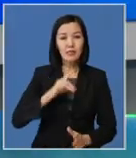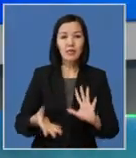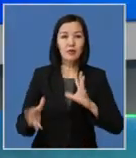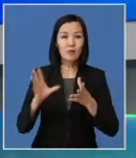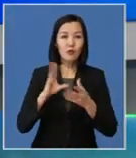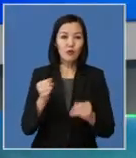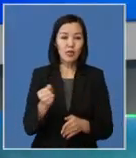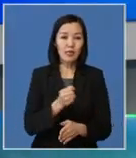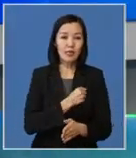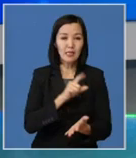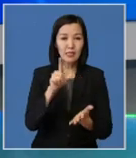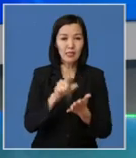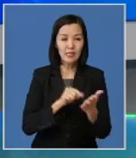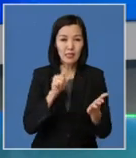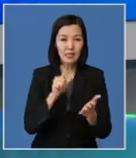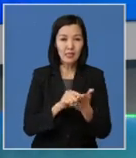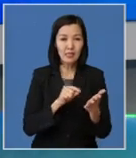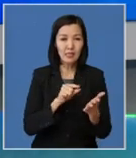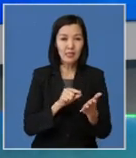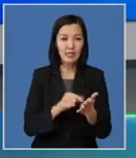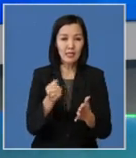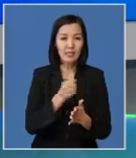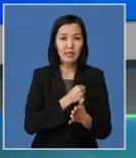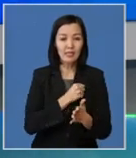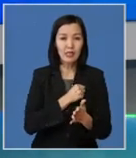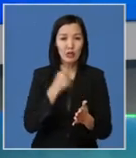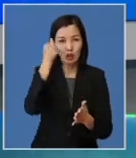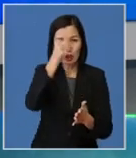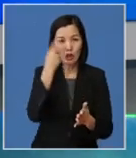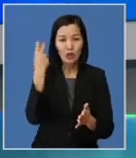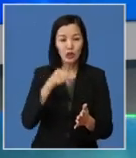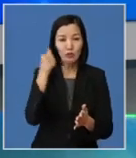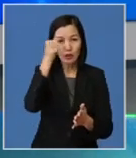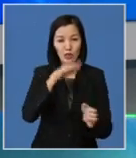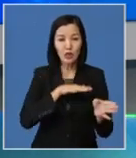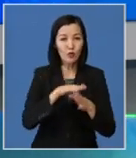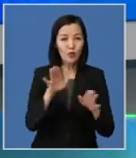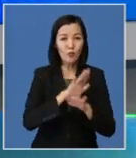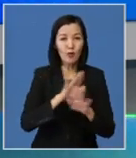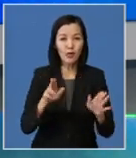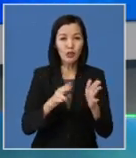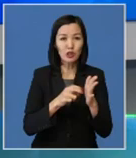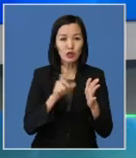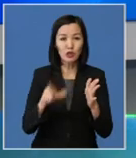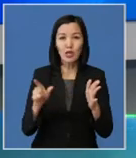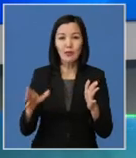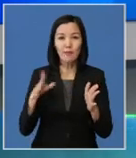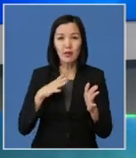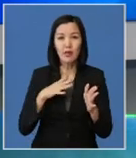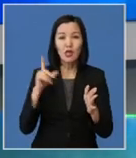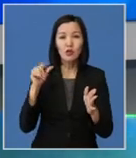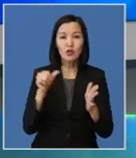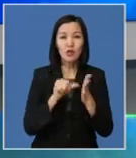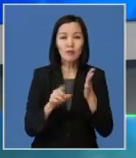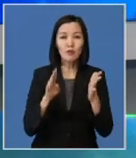Еліміз бойынша әскерден зейнетке шыққан, алайда әскери өтілдері 20 жылға толмаған 700-дей азамат бар. 169-ы Сарыөзекте